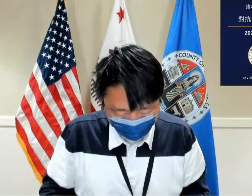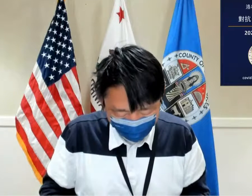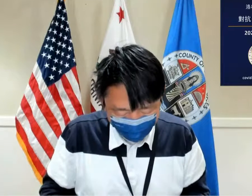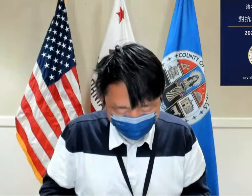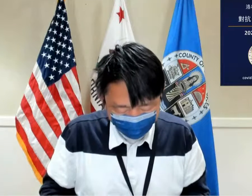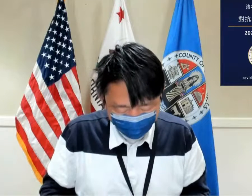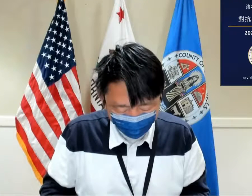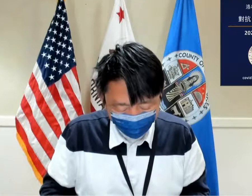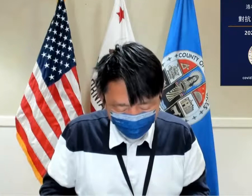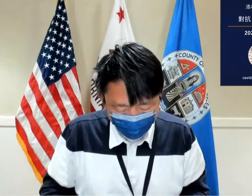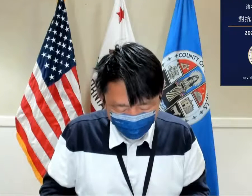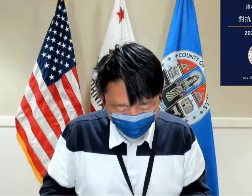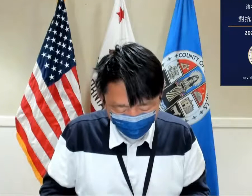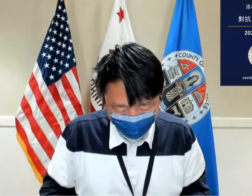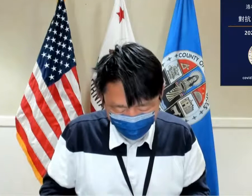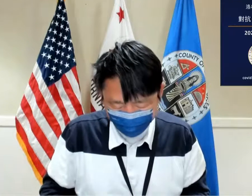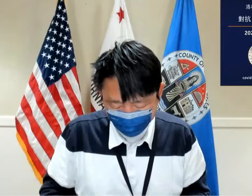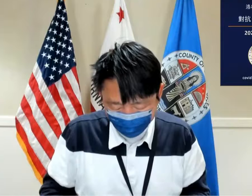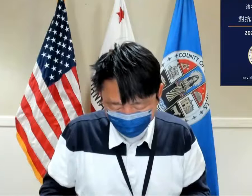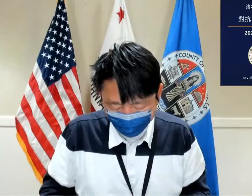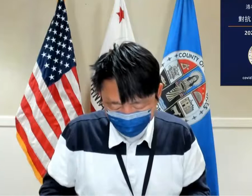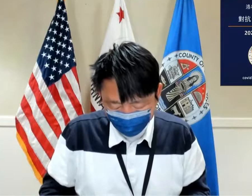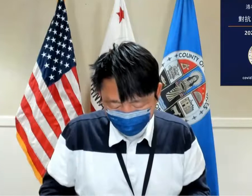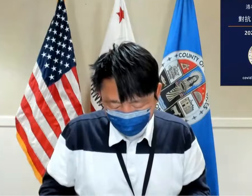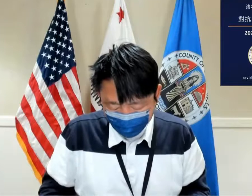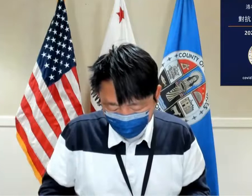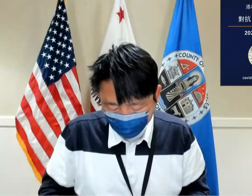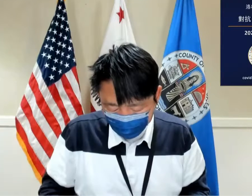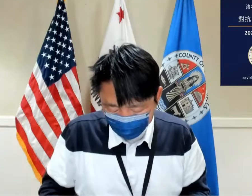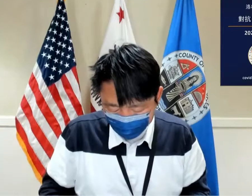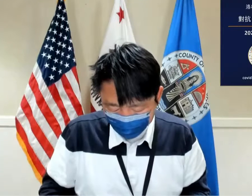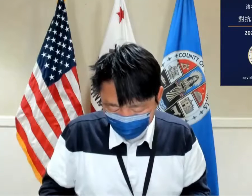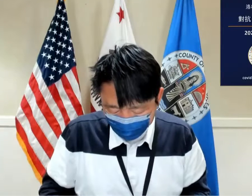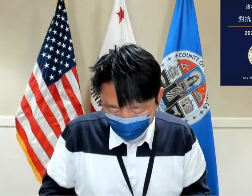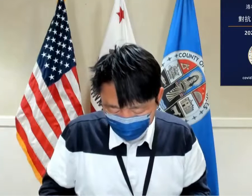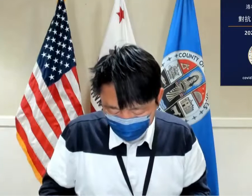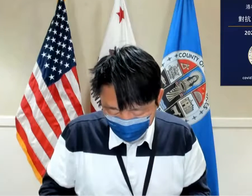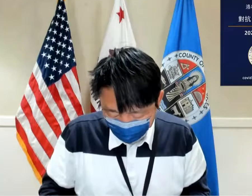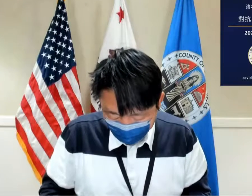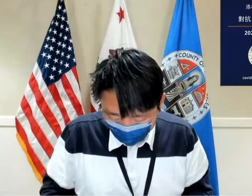及 MyTurn 作为州预约系统的效率，所有接种